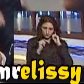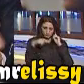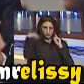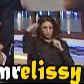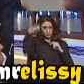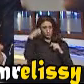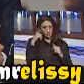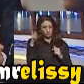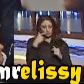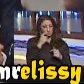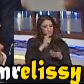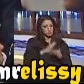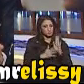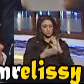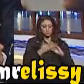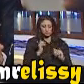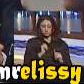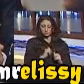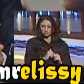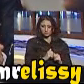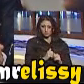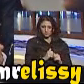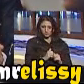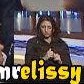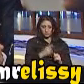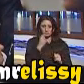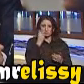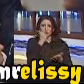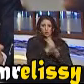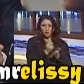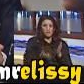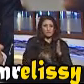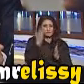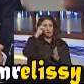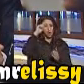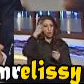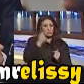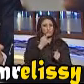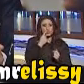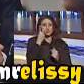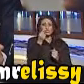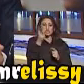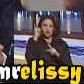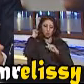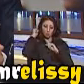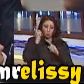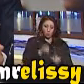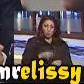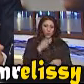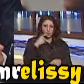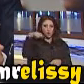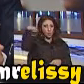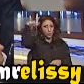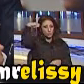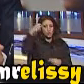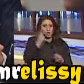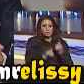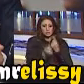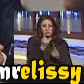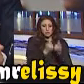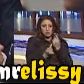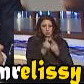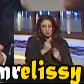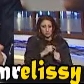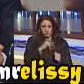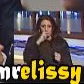لا حول ولا قوه الا بالله، وبيعانوا من عدم زياده رواتبهم من 20 سنه. معانا الاستاذ حلمي محمد